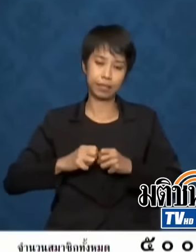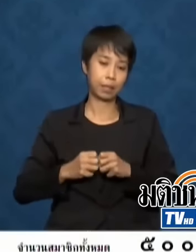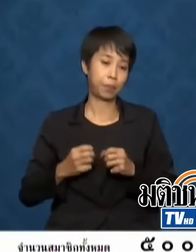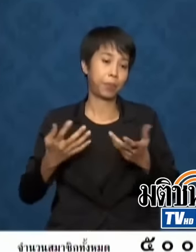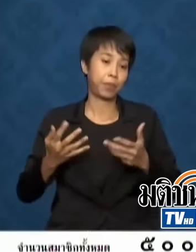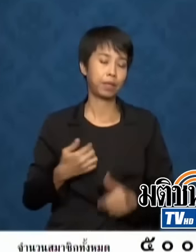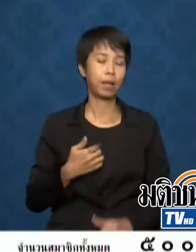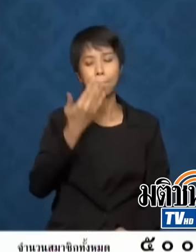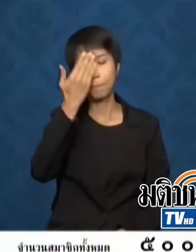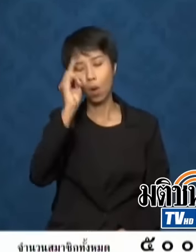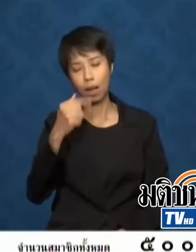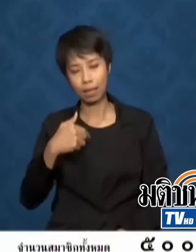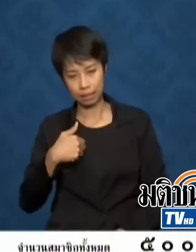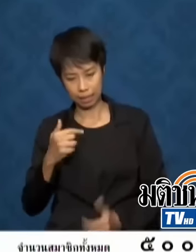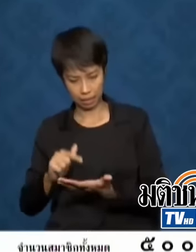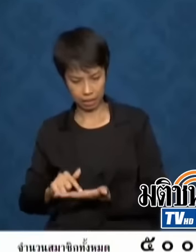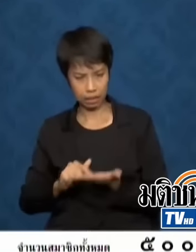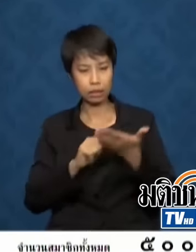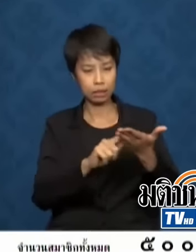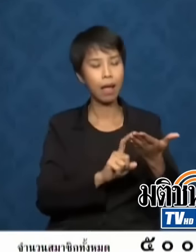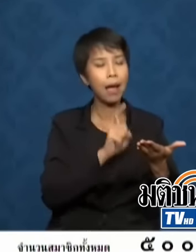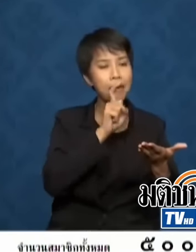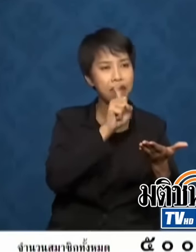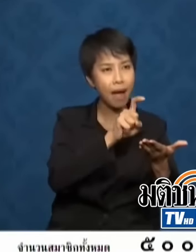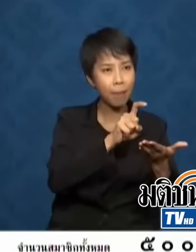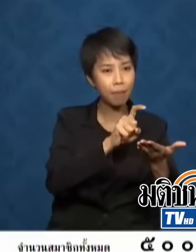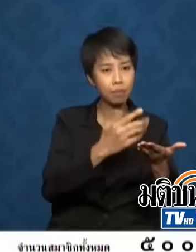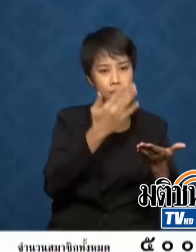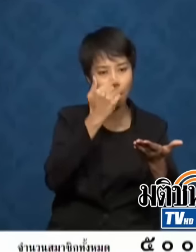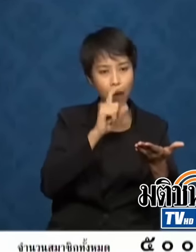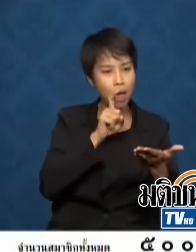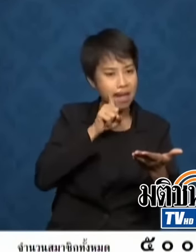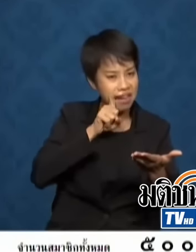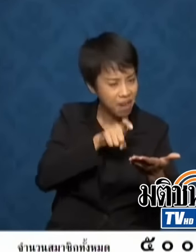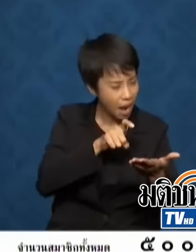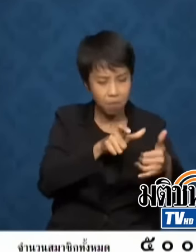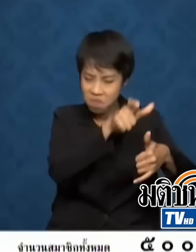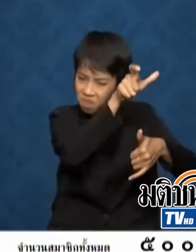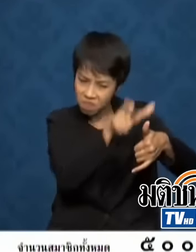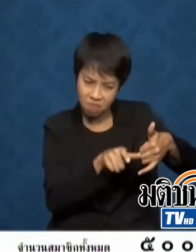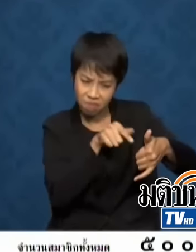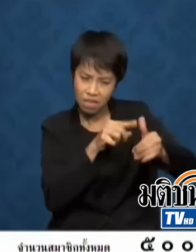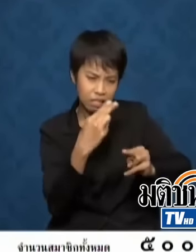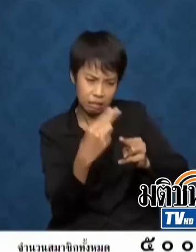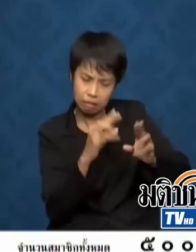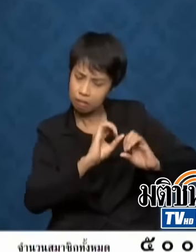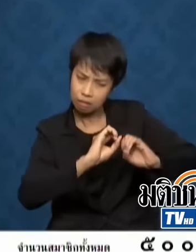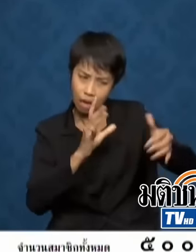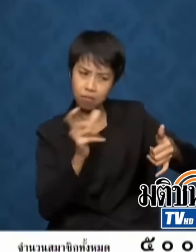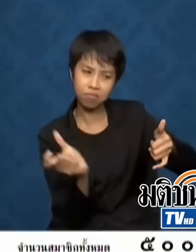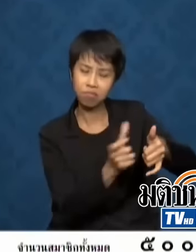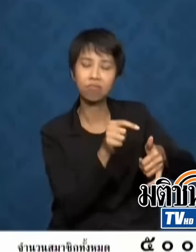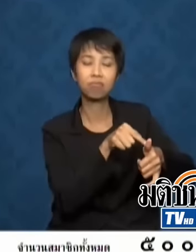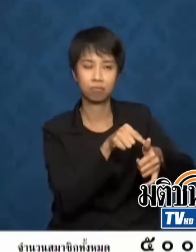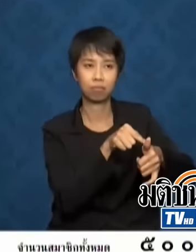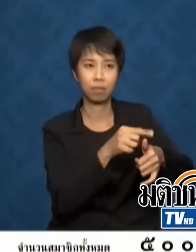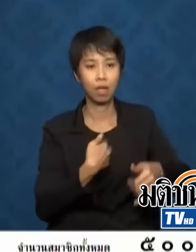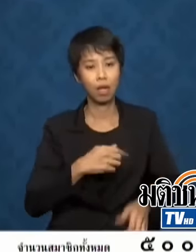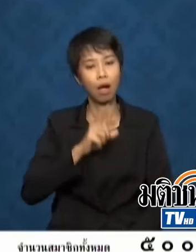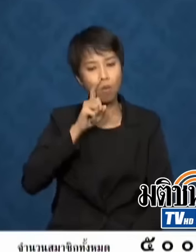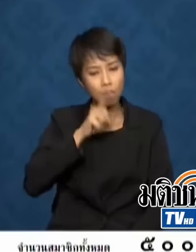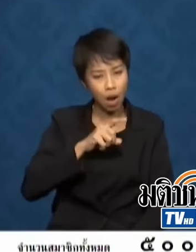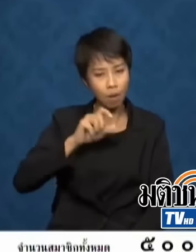ฉัยว่ากระทู้ถามที่อยู่ในมือของกระผมนี้นี่เจาะจงบุคคลตัวบุคคลภายนอกอย่างชัดเจนและเป็นเรื่องที่ถามซ้